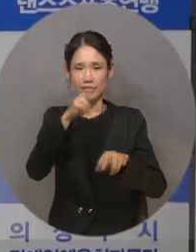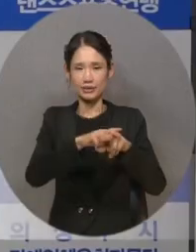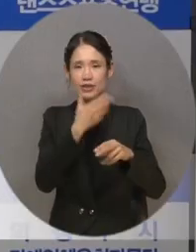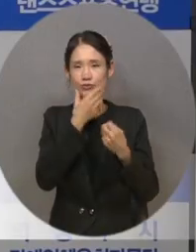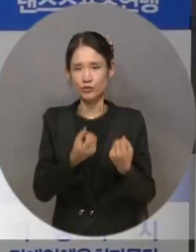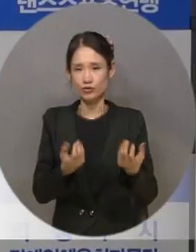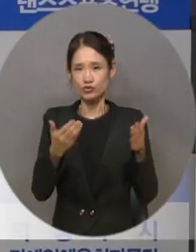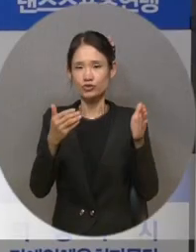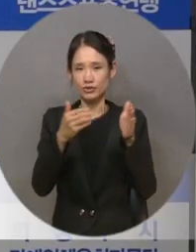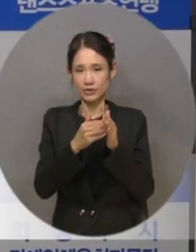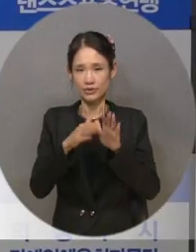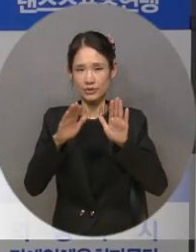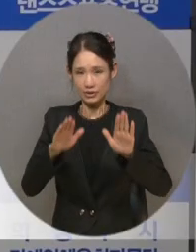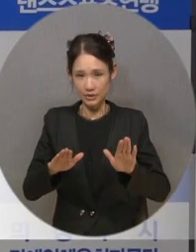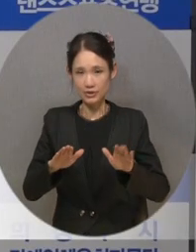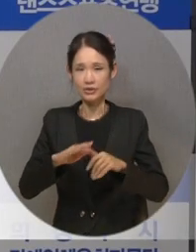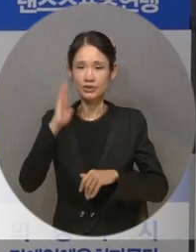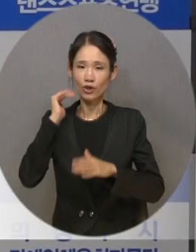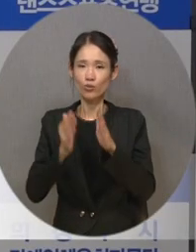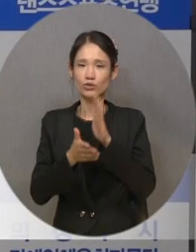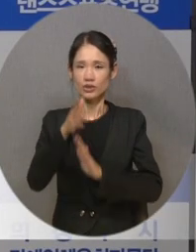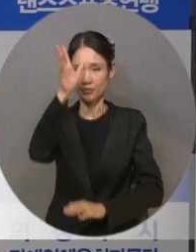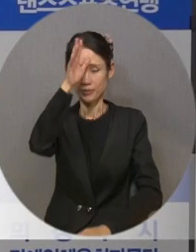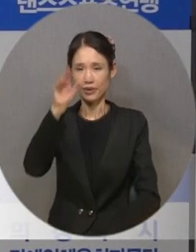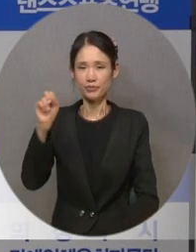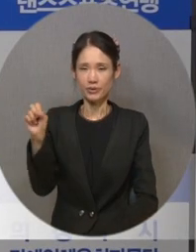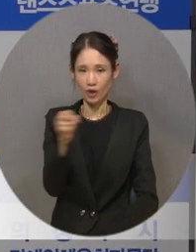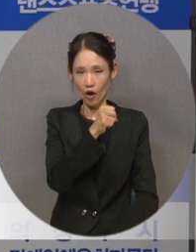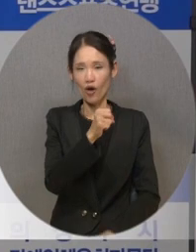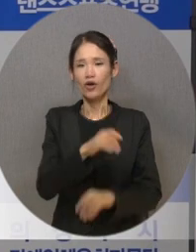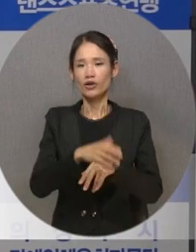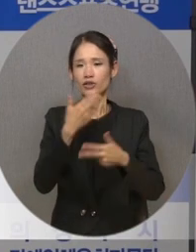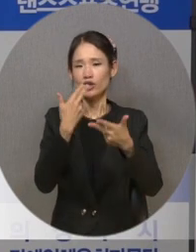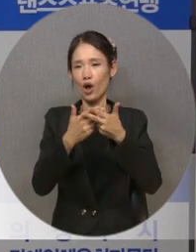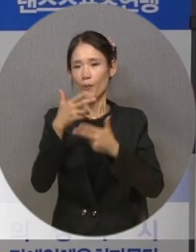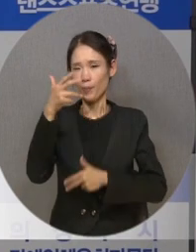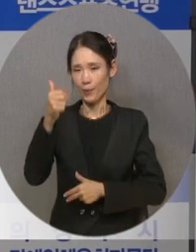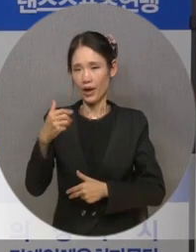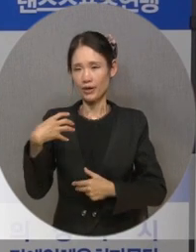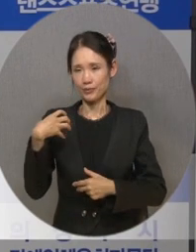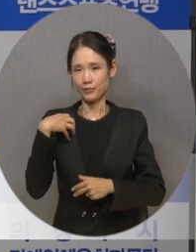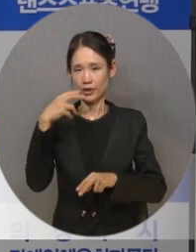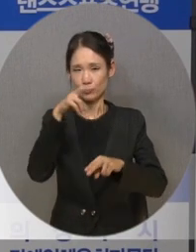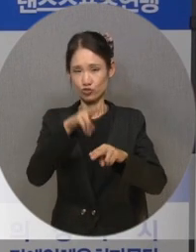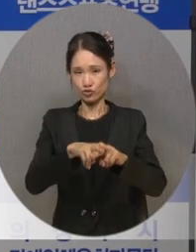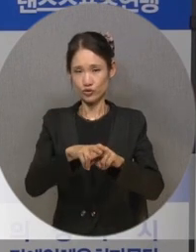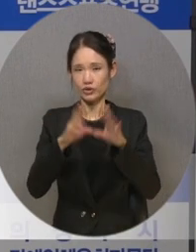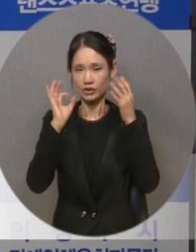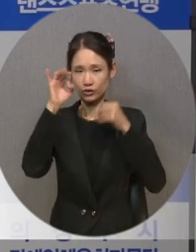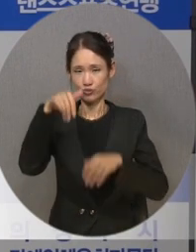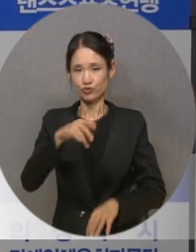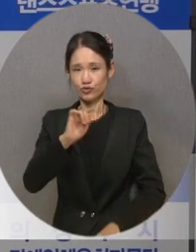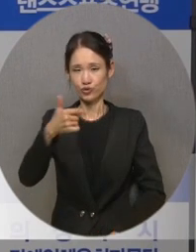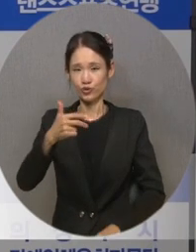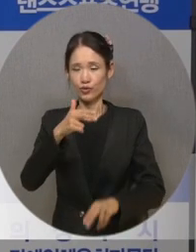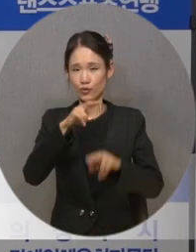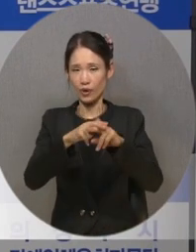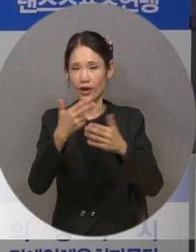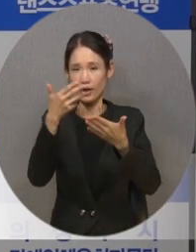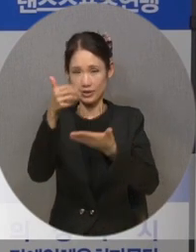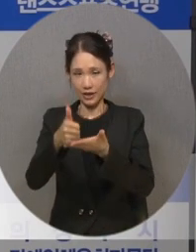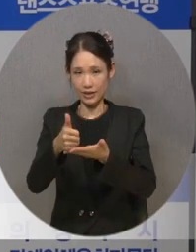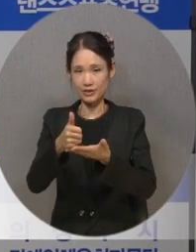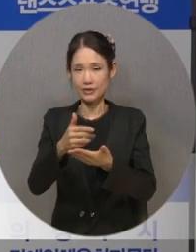진행되었습니다네 이번에 의정부시 배드민턴협회에 회장으로 취임하신 김소연 회장님